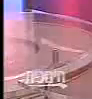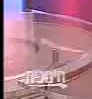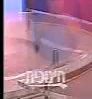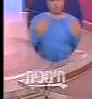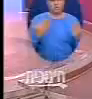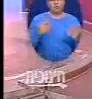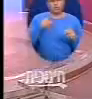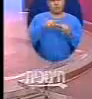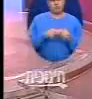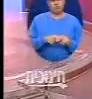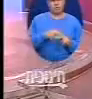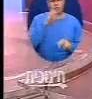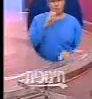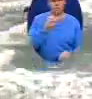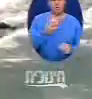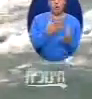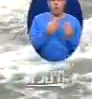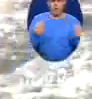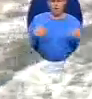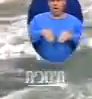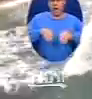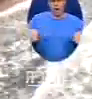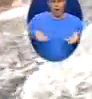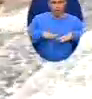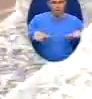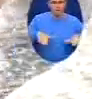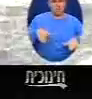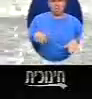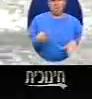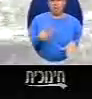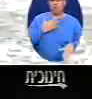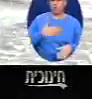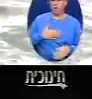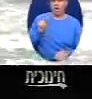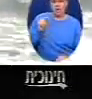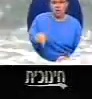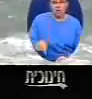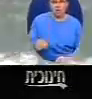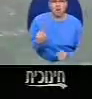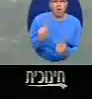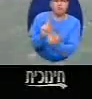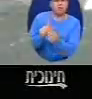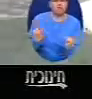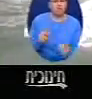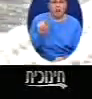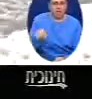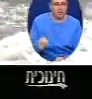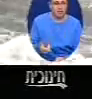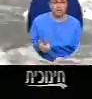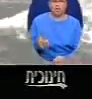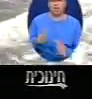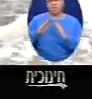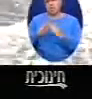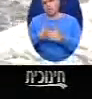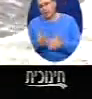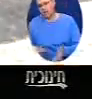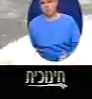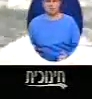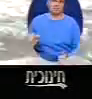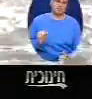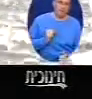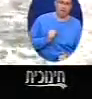תודה שנשארתם איתנו. רוב החופים בים התיכון לא נגישים לציבור בישראל. מגורים, מחנות צבא, נמלים וכולי חוסמים את